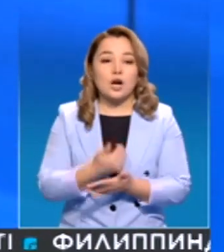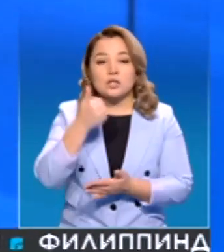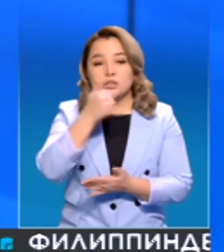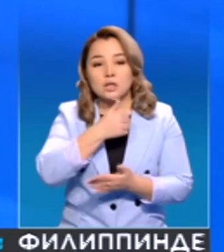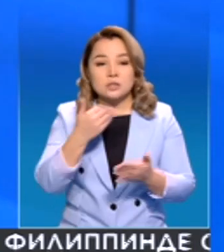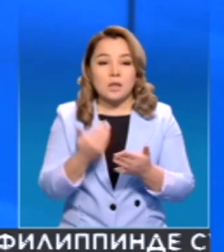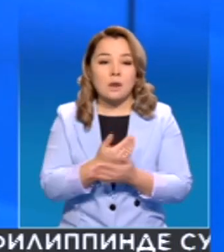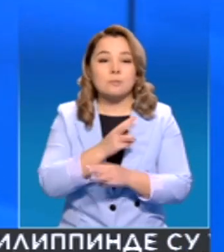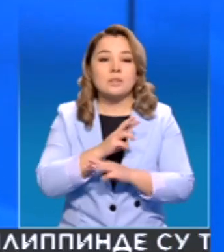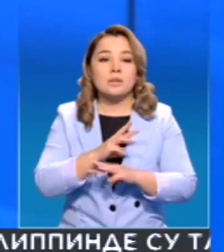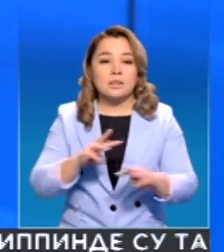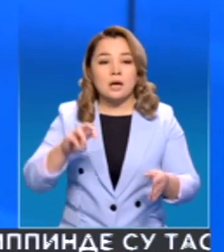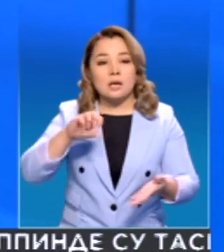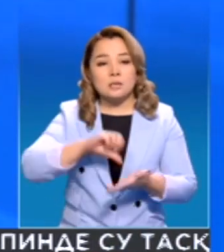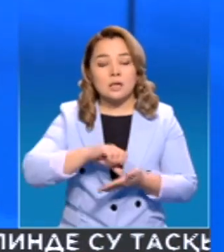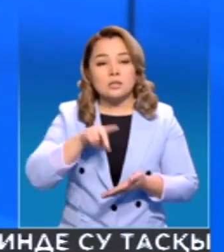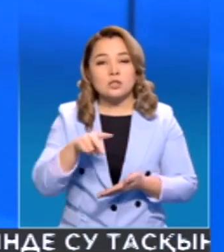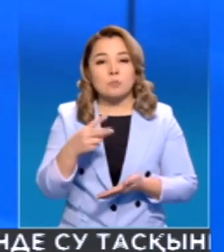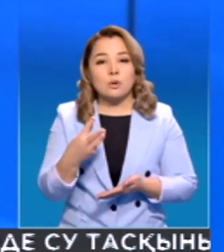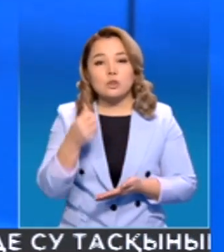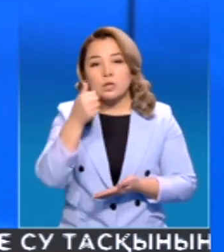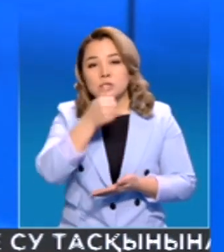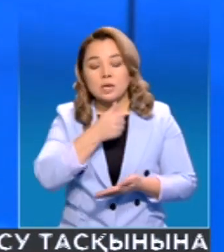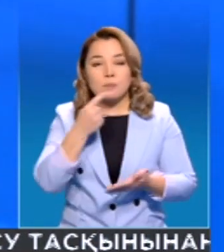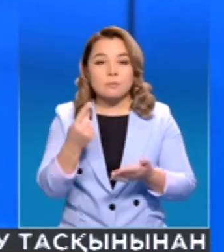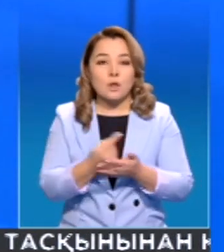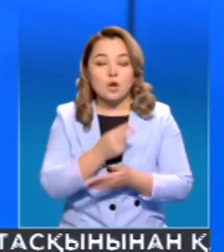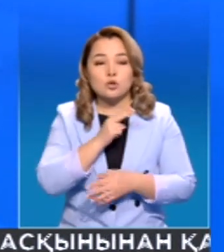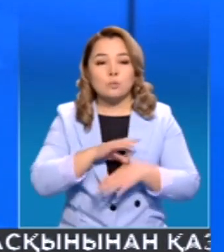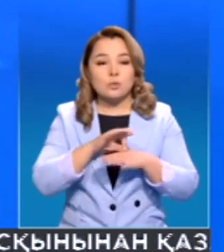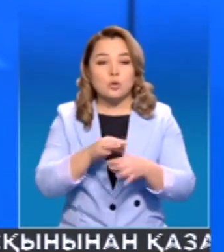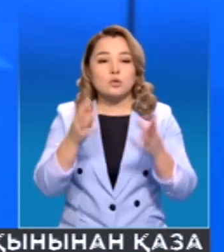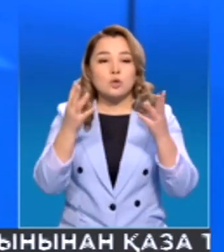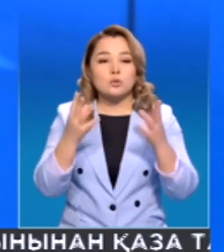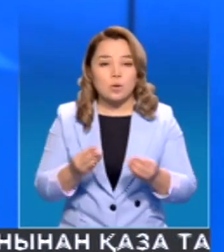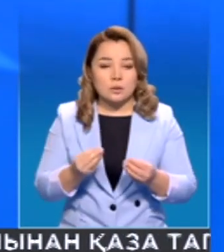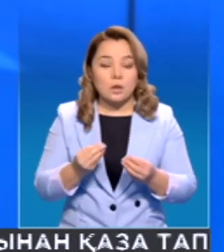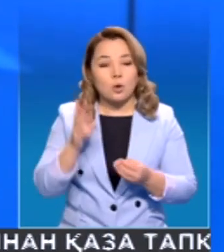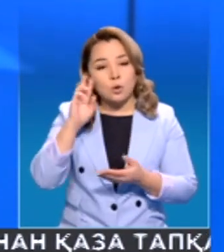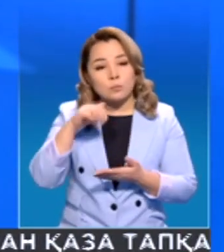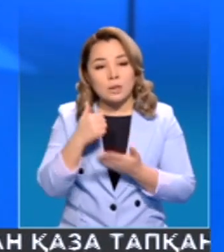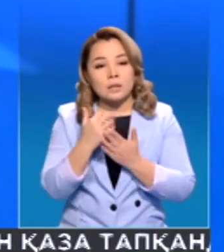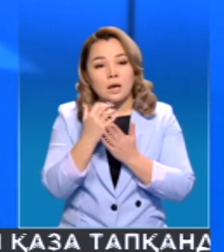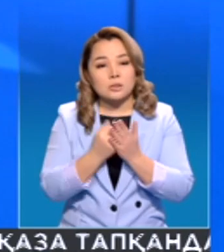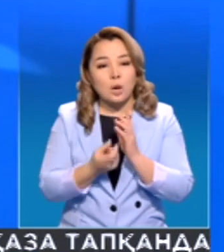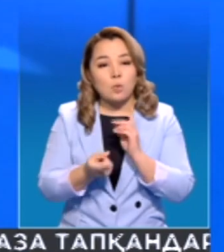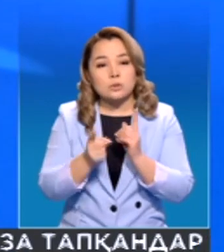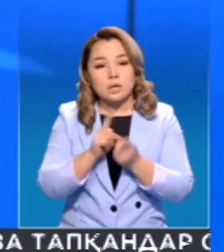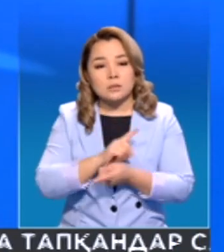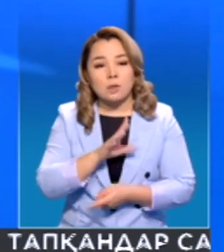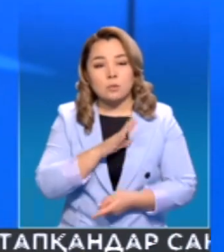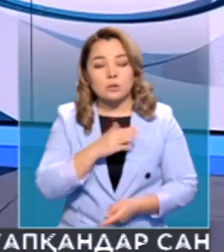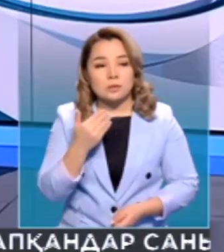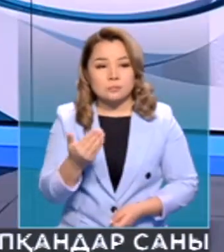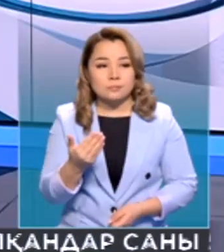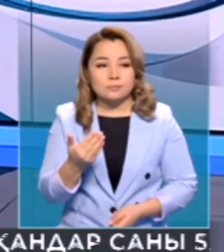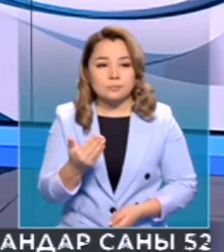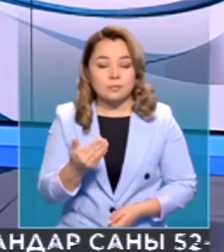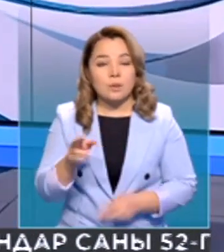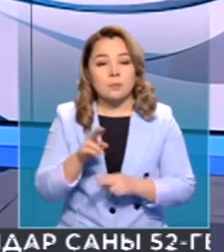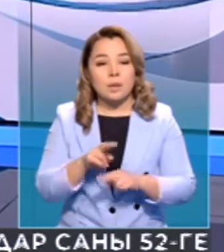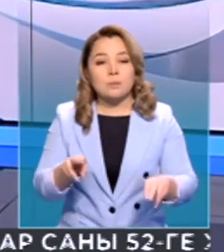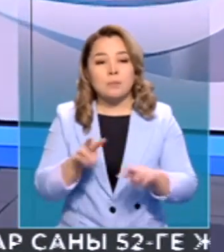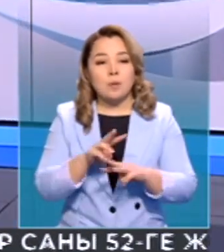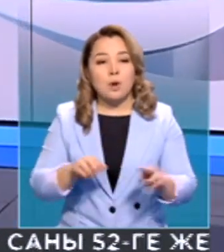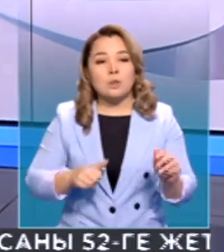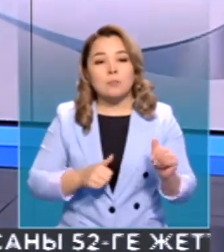жаңа министрлер. 2023 жылдың алғашқы жұмыс күнінде үкімет құрамында кадрлық өзгерістер болды.